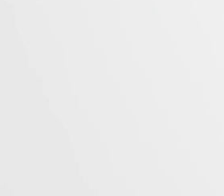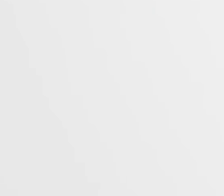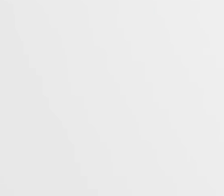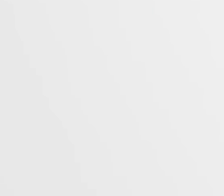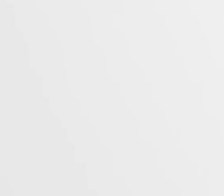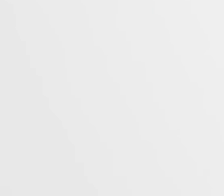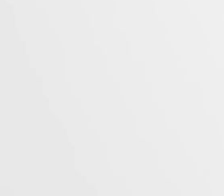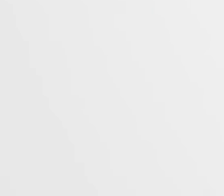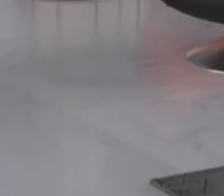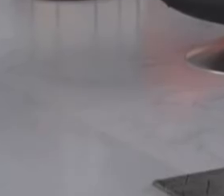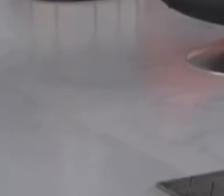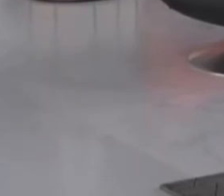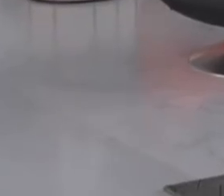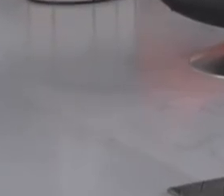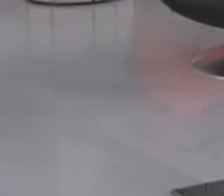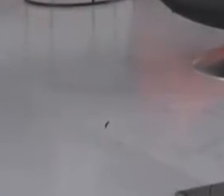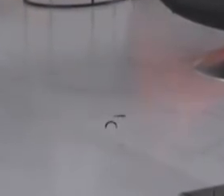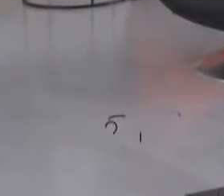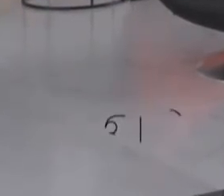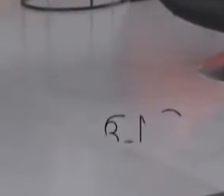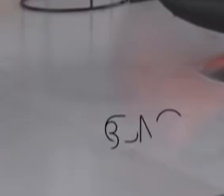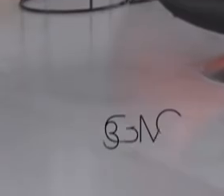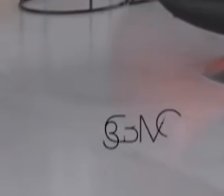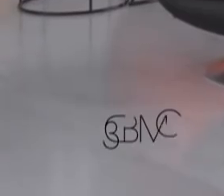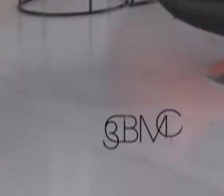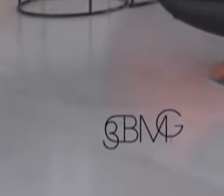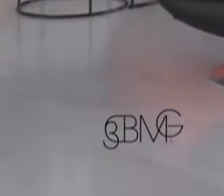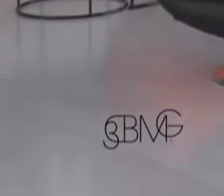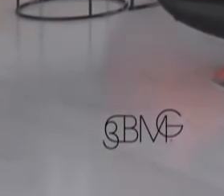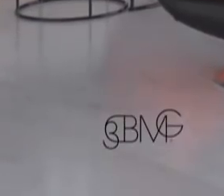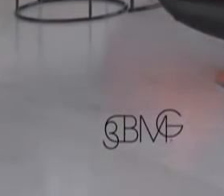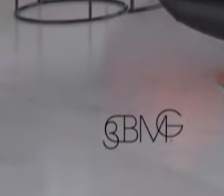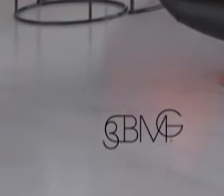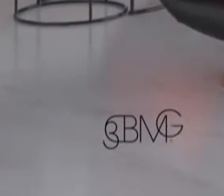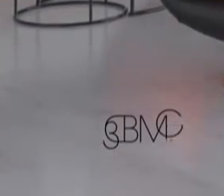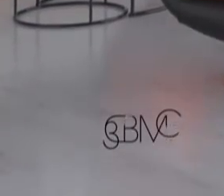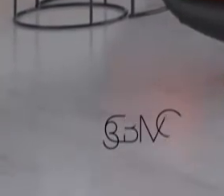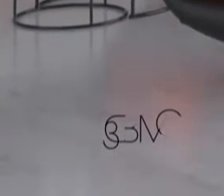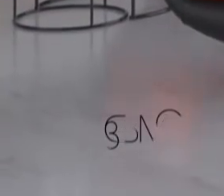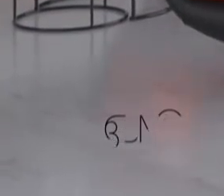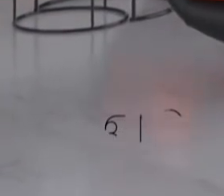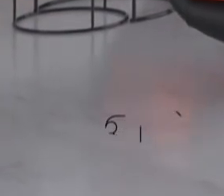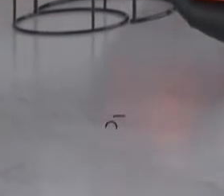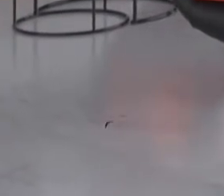התחזית בחסות דיווני סנטר, המרכז לעיצוב כל הבית.